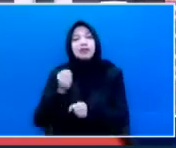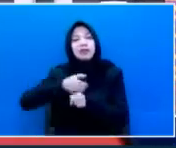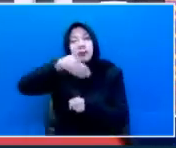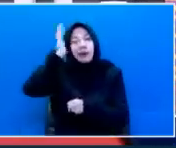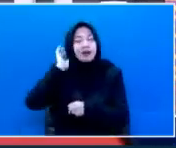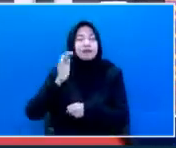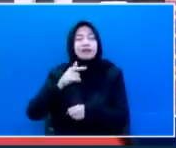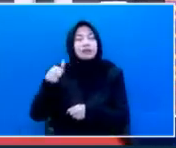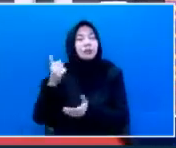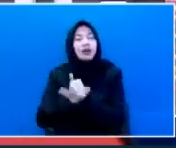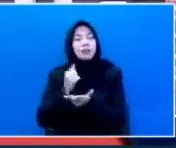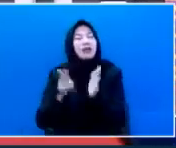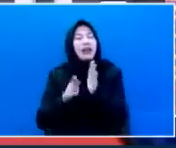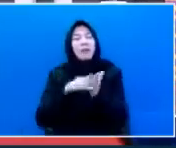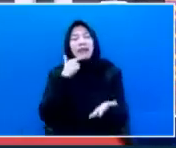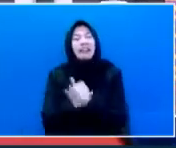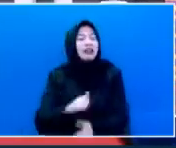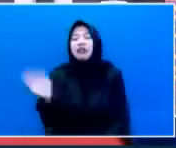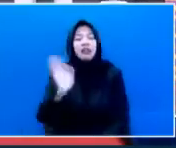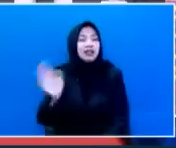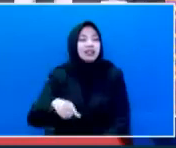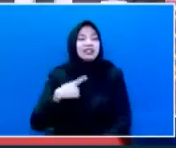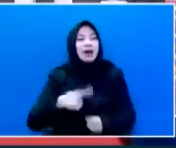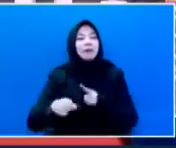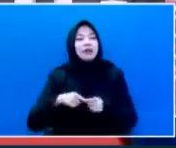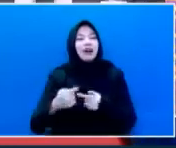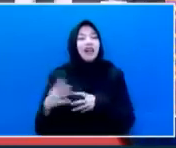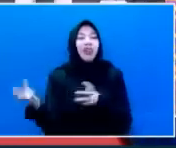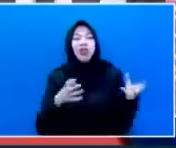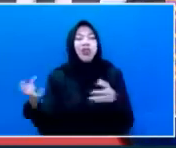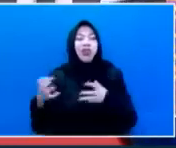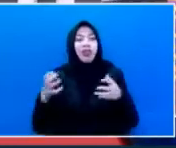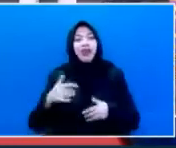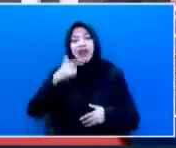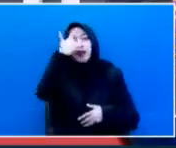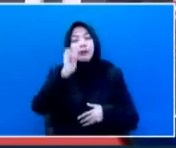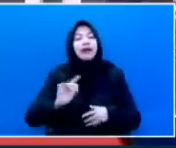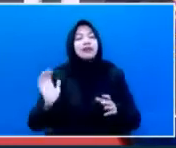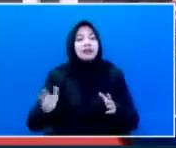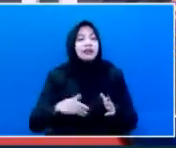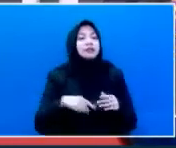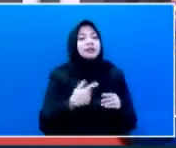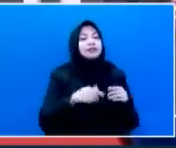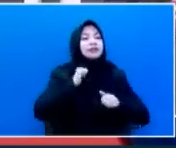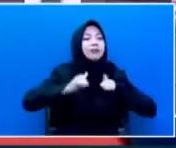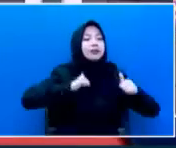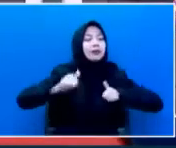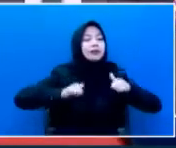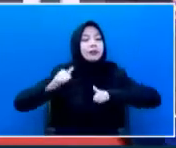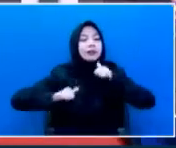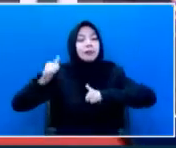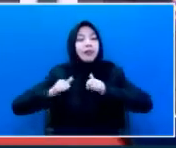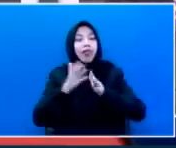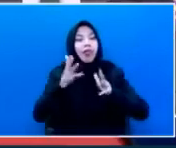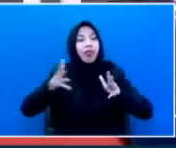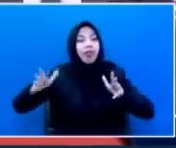terlalu diperpanjang eh ibarat sinetron Tersanjung ya Jadi berepisodo-episode berepisodeepisode gitu ya